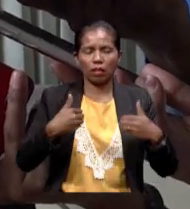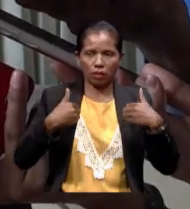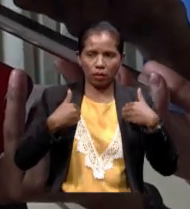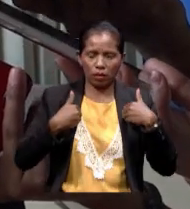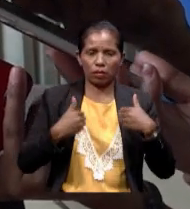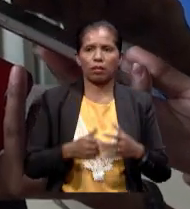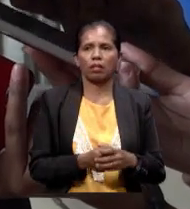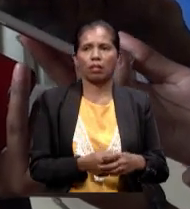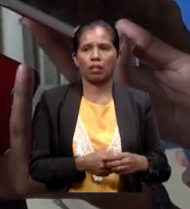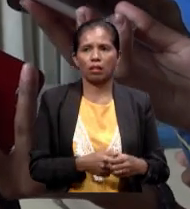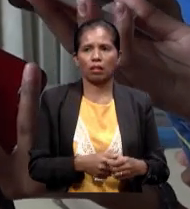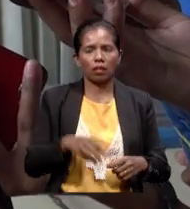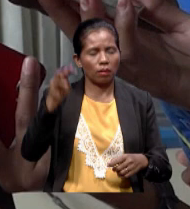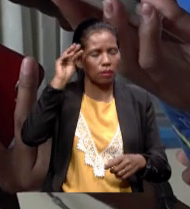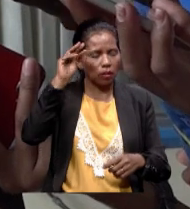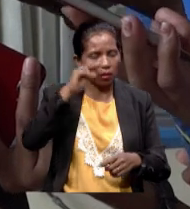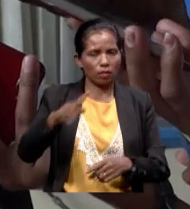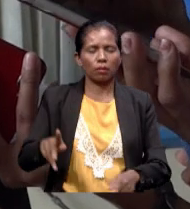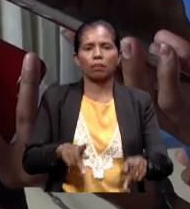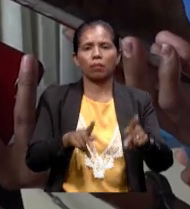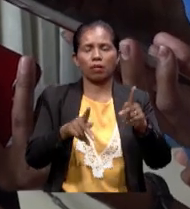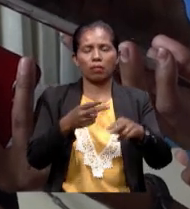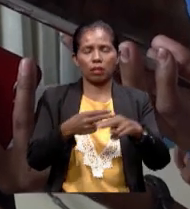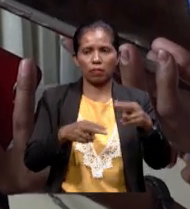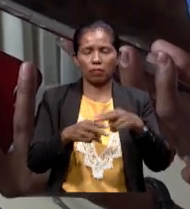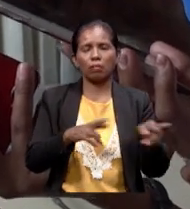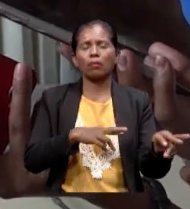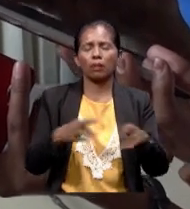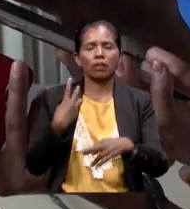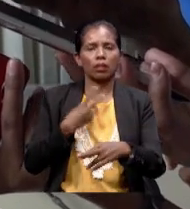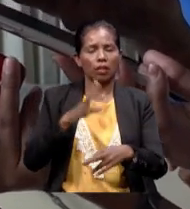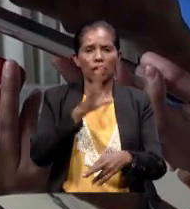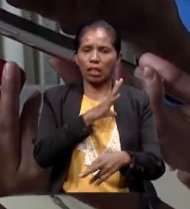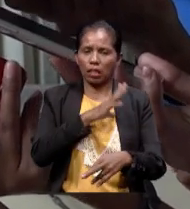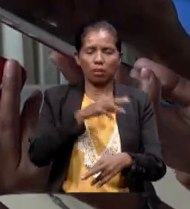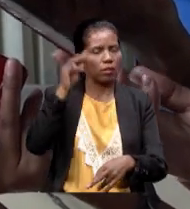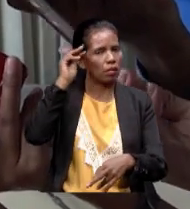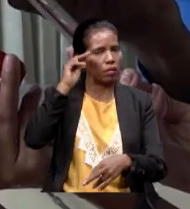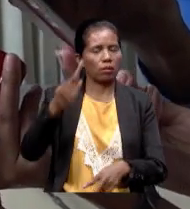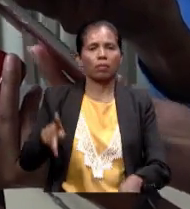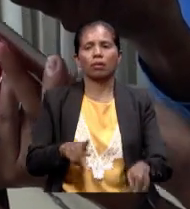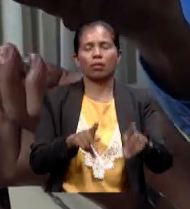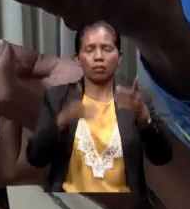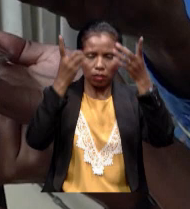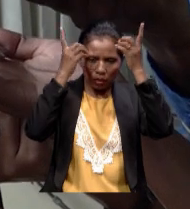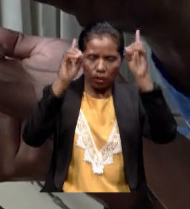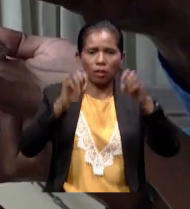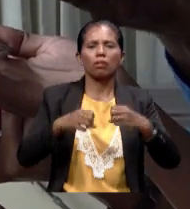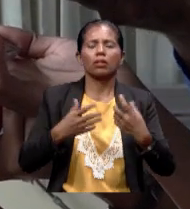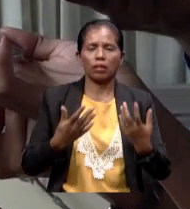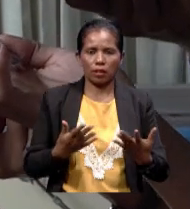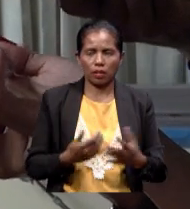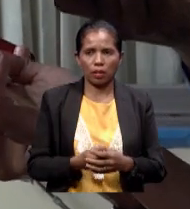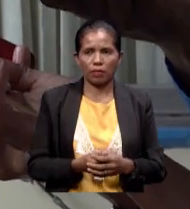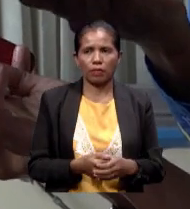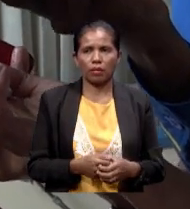iha Ministério Público ni aliama, pronto, ita he intok Ministério Público atau disidahan sama sih, narsa lima